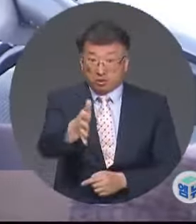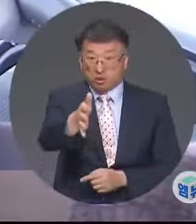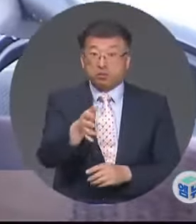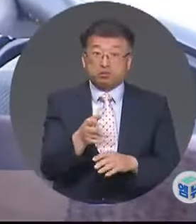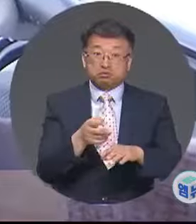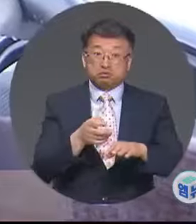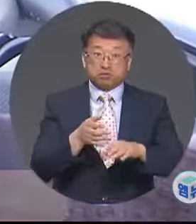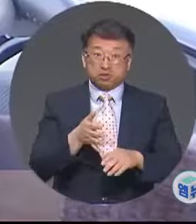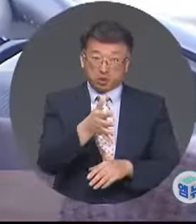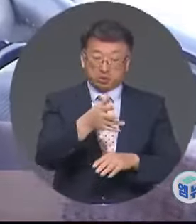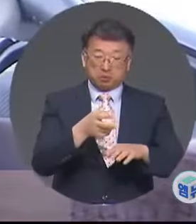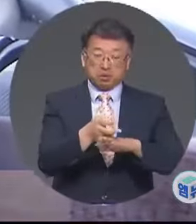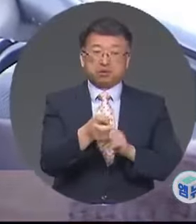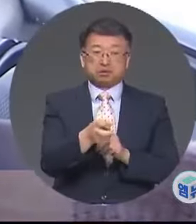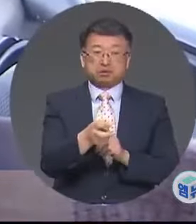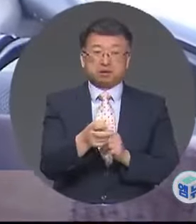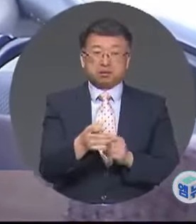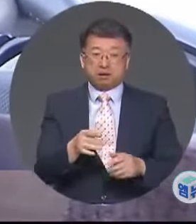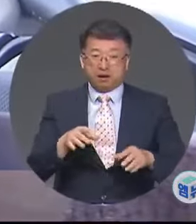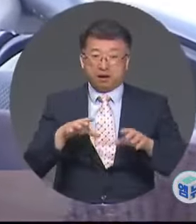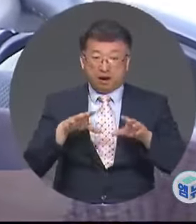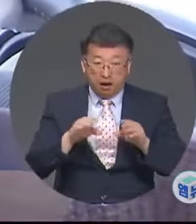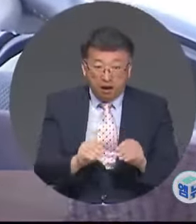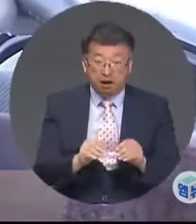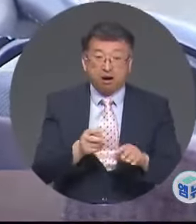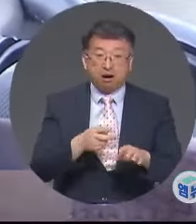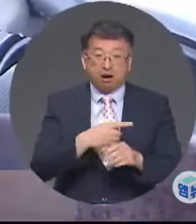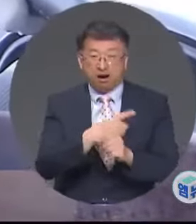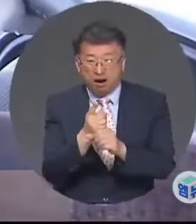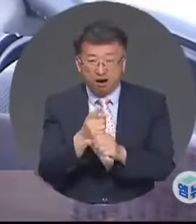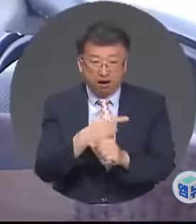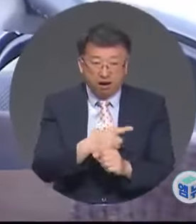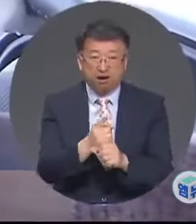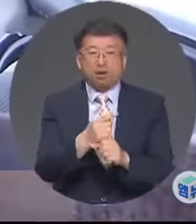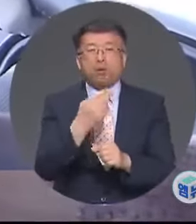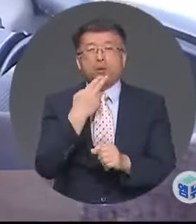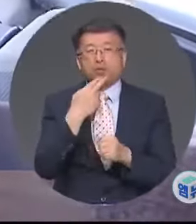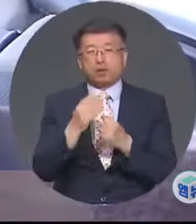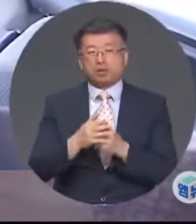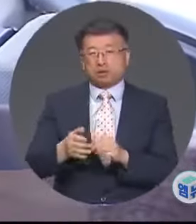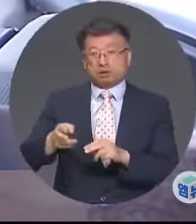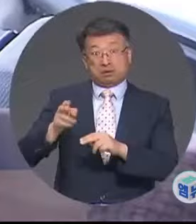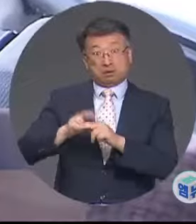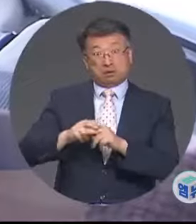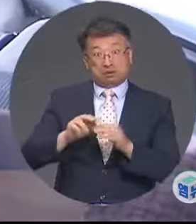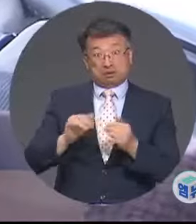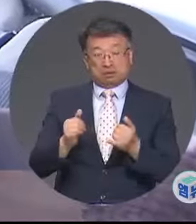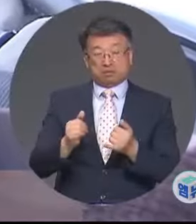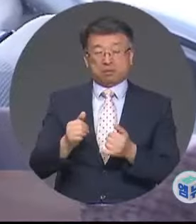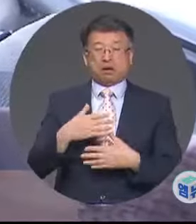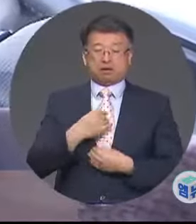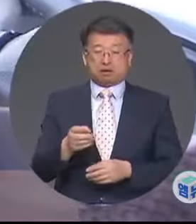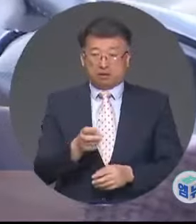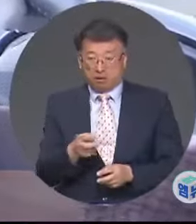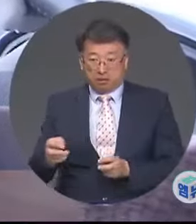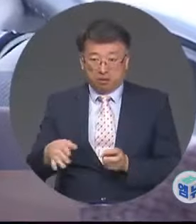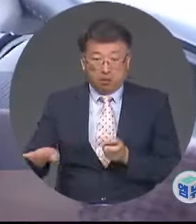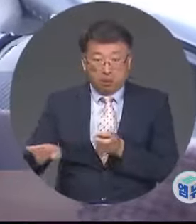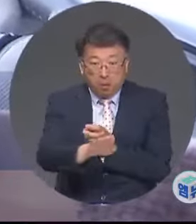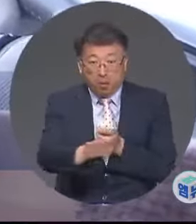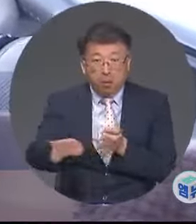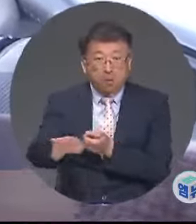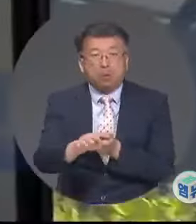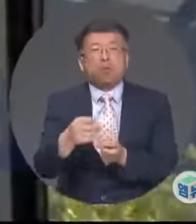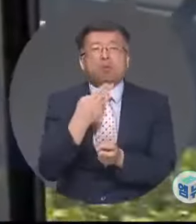차로라 그 정도가 없어서 내나 승객들한테 안전한 것 같습니다. 진로 변경이 별로 끼어드는 차들이 없어서